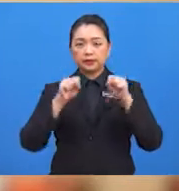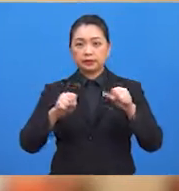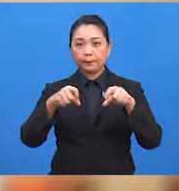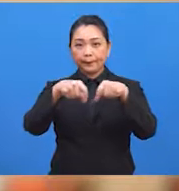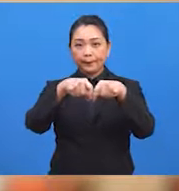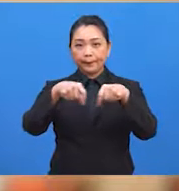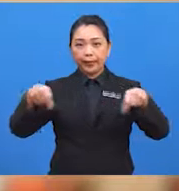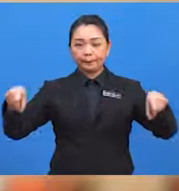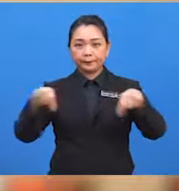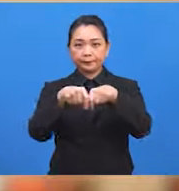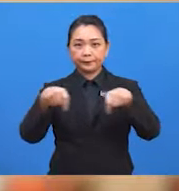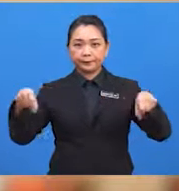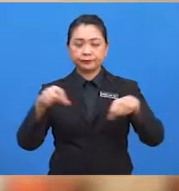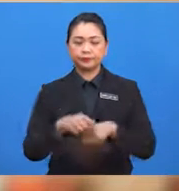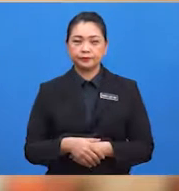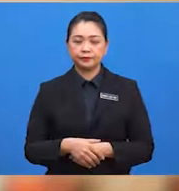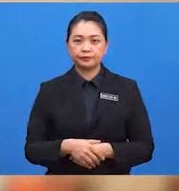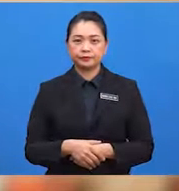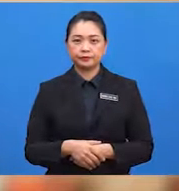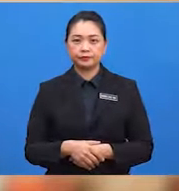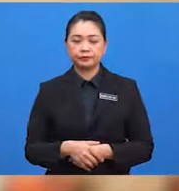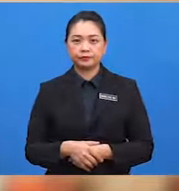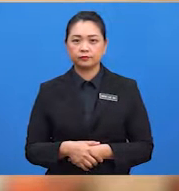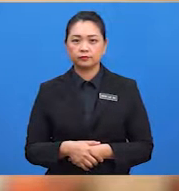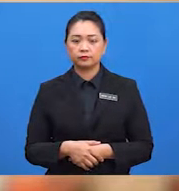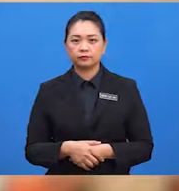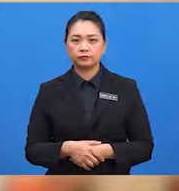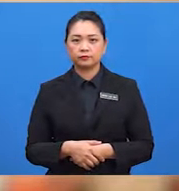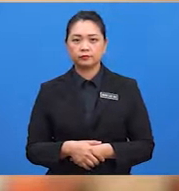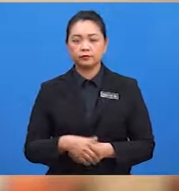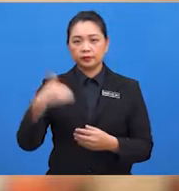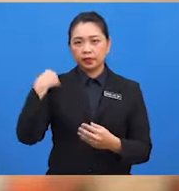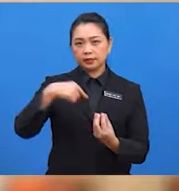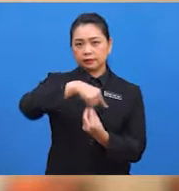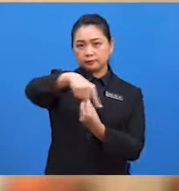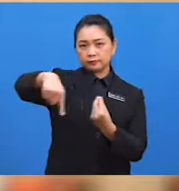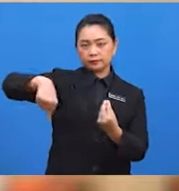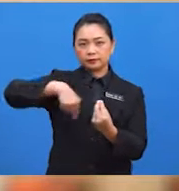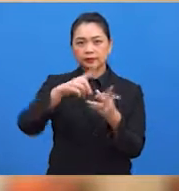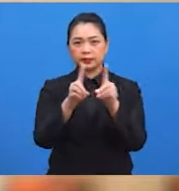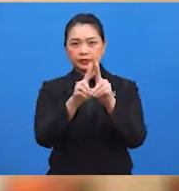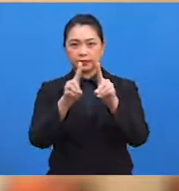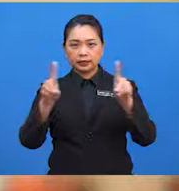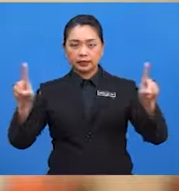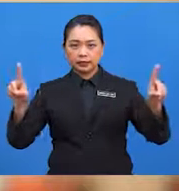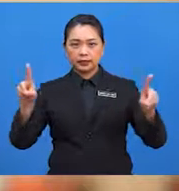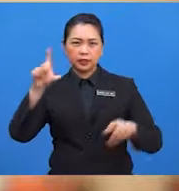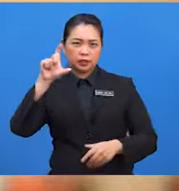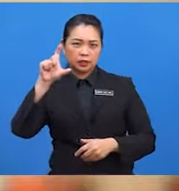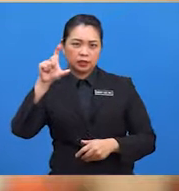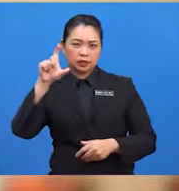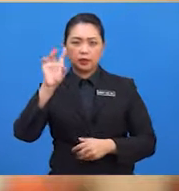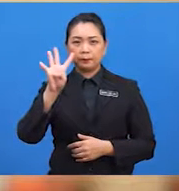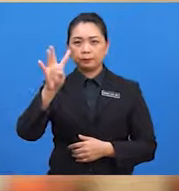sistem pembentungan yang canggih. Kota Harappa ini dikelilingi oleh dinding bata yang tebal